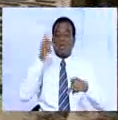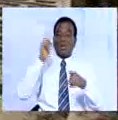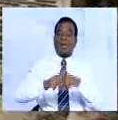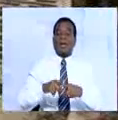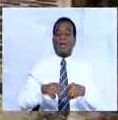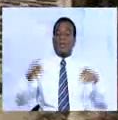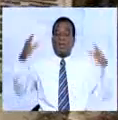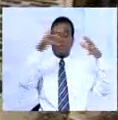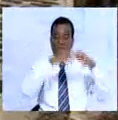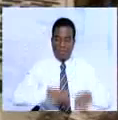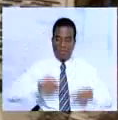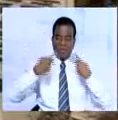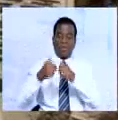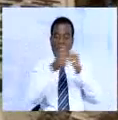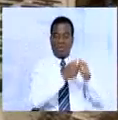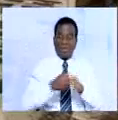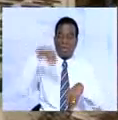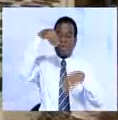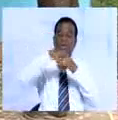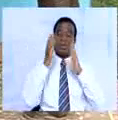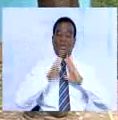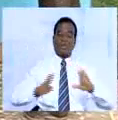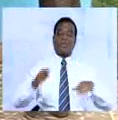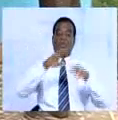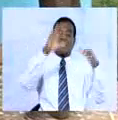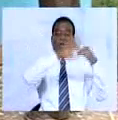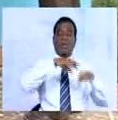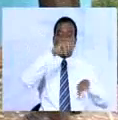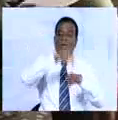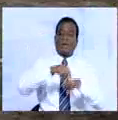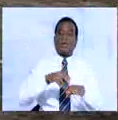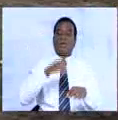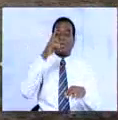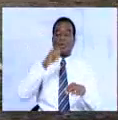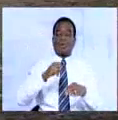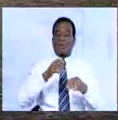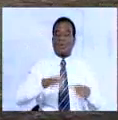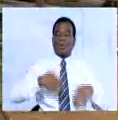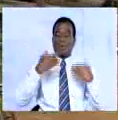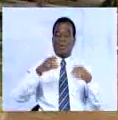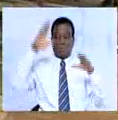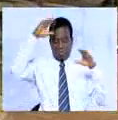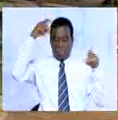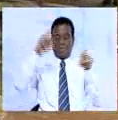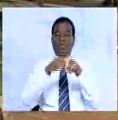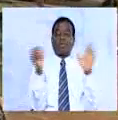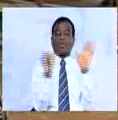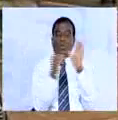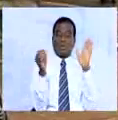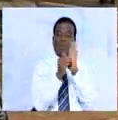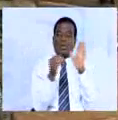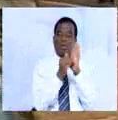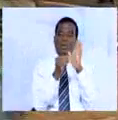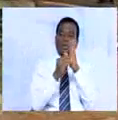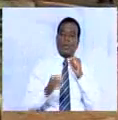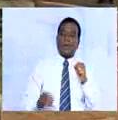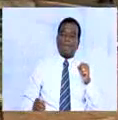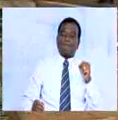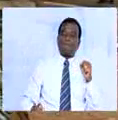une cohabitation harmonieuse dans la paix et la réconciliation. Des valeurs chères au chef de l'État, le président Alassane